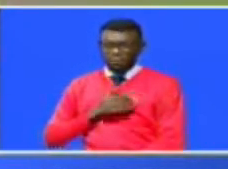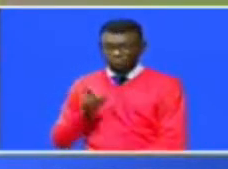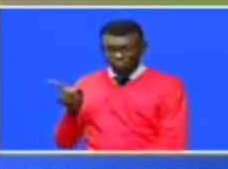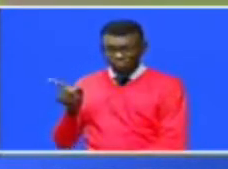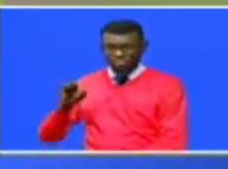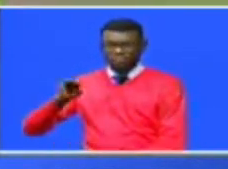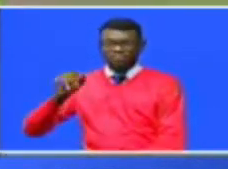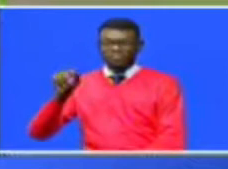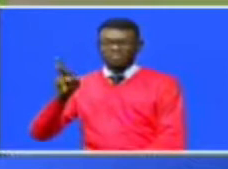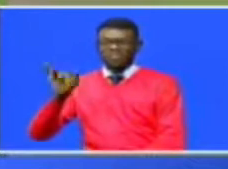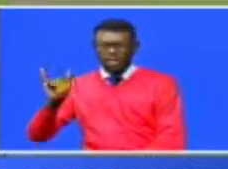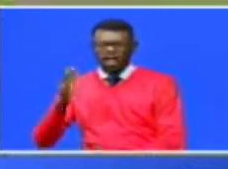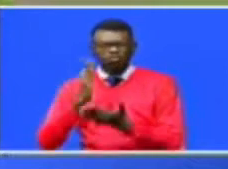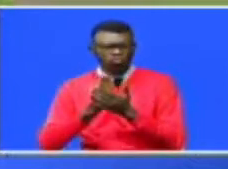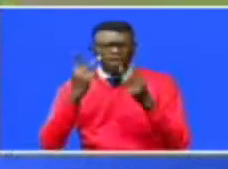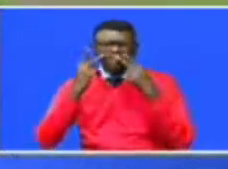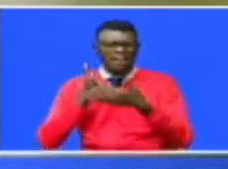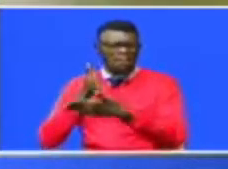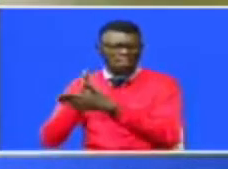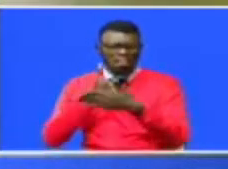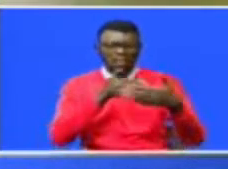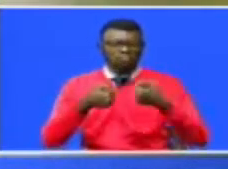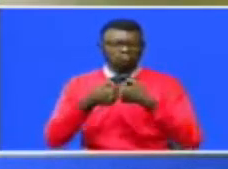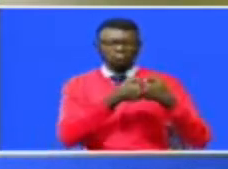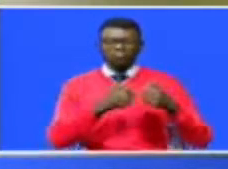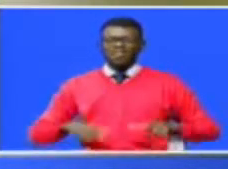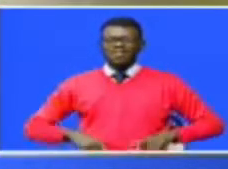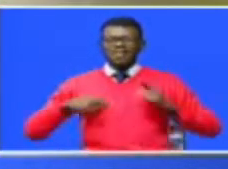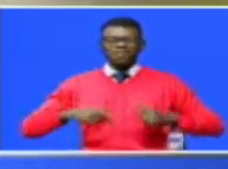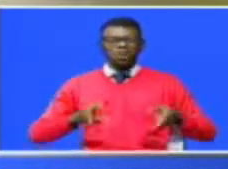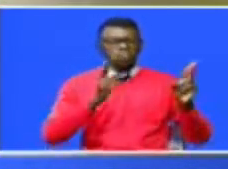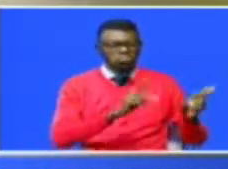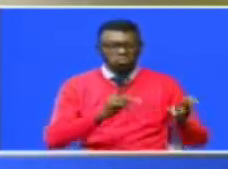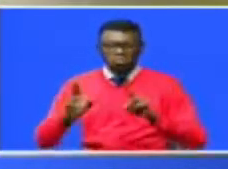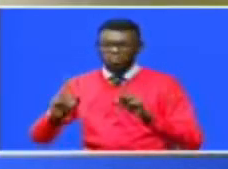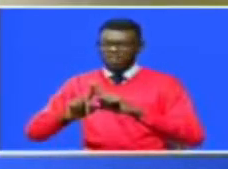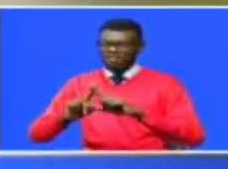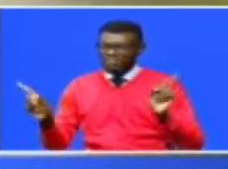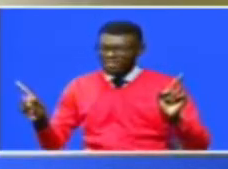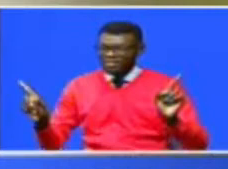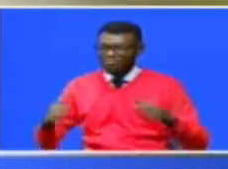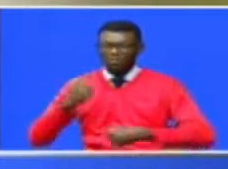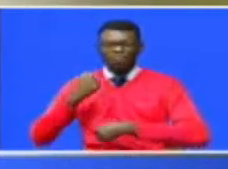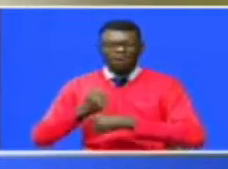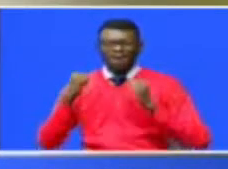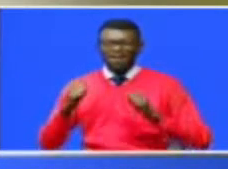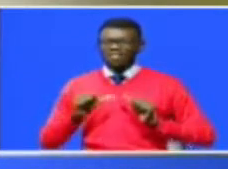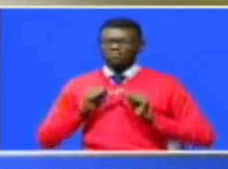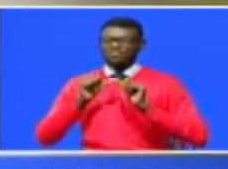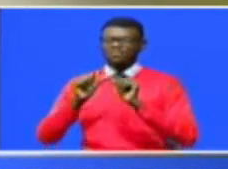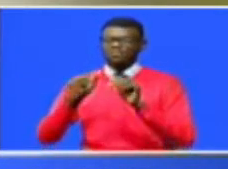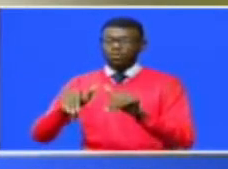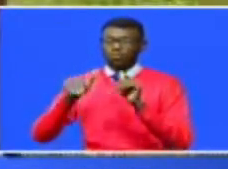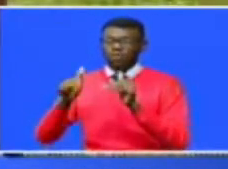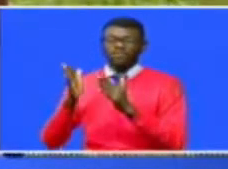Wanjiku, vikwazo na changamoto ni sehemu ya maisha, ila kwake yeye atazidi kujifunga kibwebwe hadi